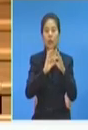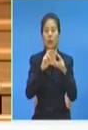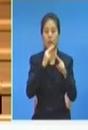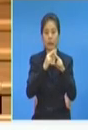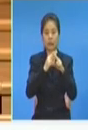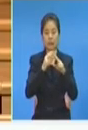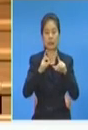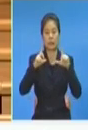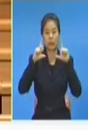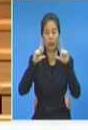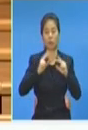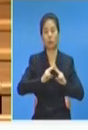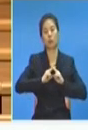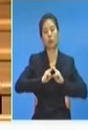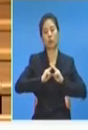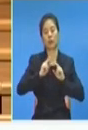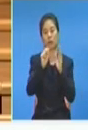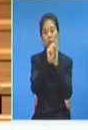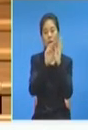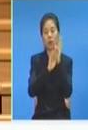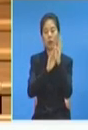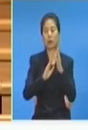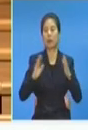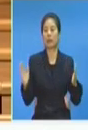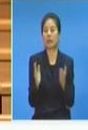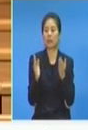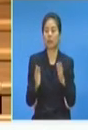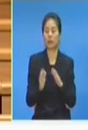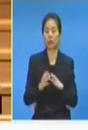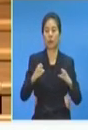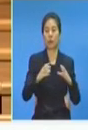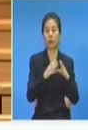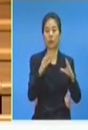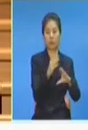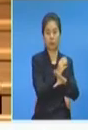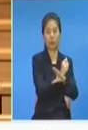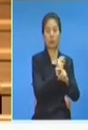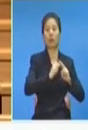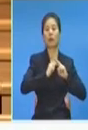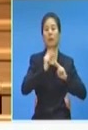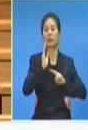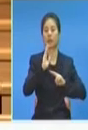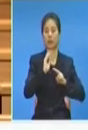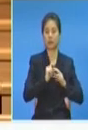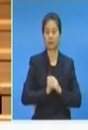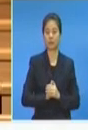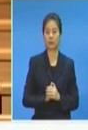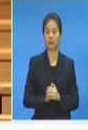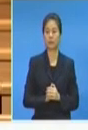ในรูปแบบต่างๆทำลายชาติบ้านเมืองเราถึงกลวงมาถึงทุกวันนี้ฮะ